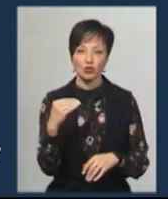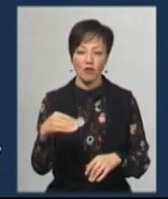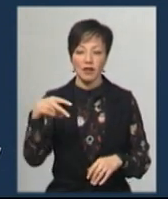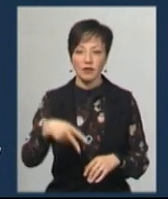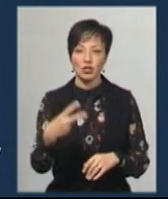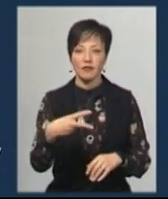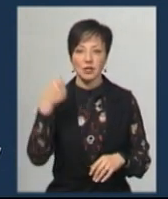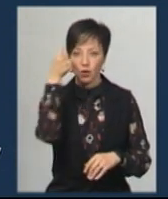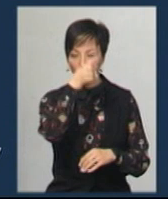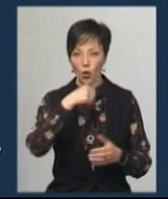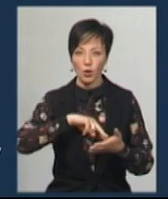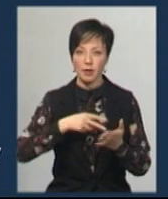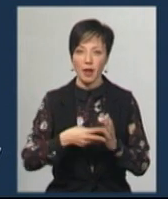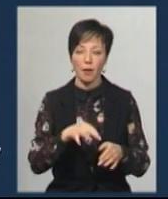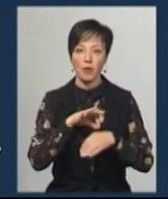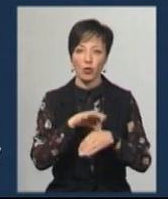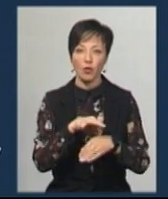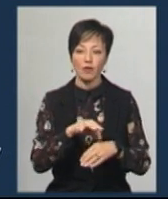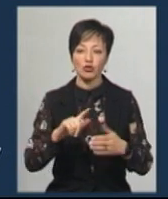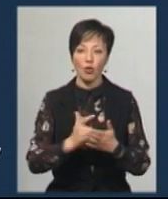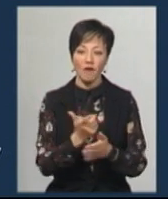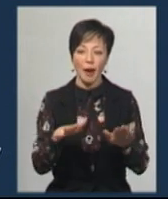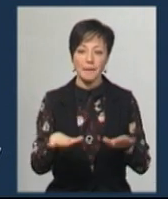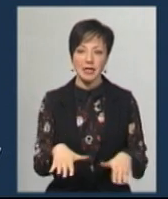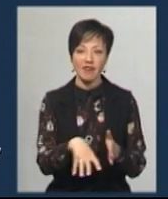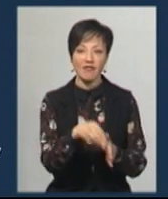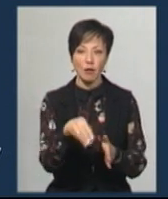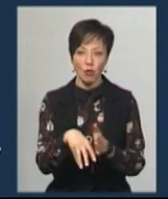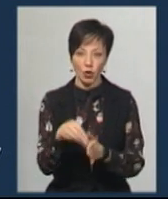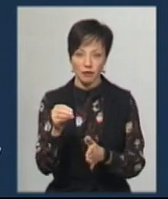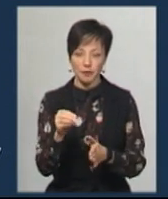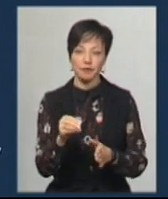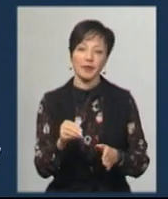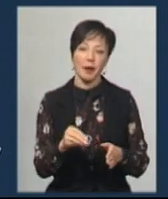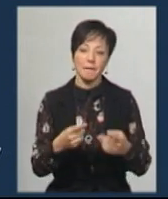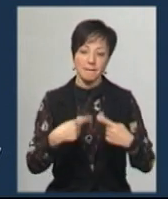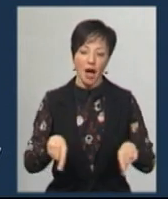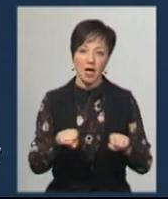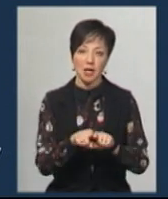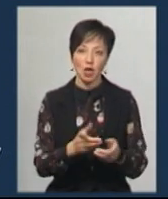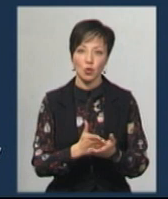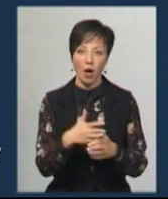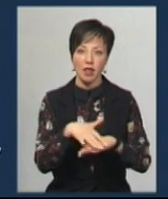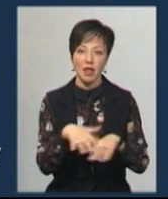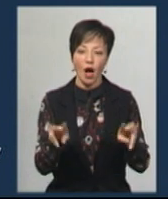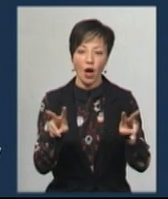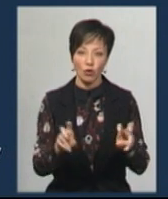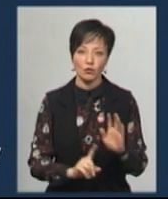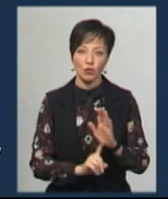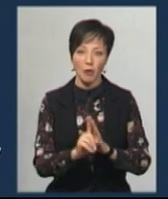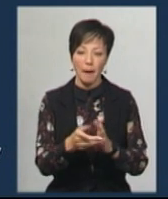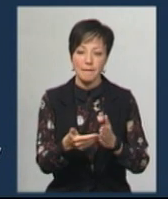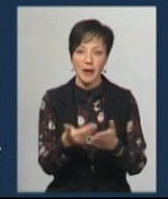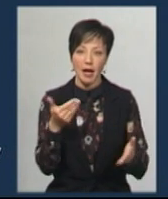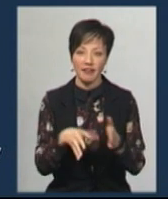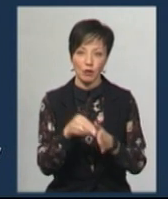2020 року заплановане проведення чергових місцевих виборів. Тому партія «Слуга народу» вступає в передвиборчу боротьбу. Окрім